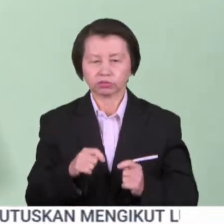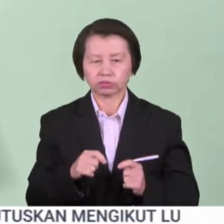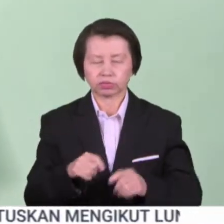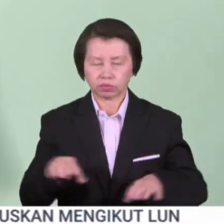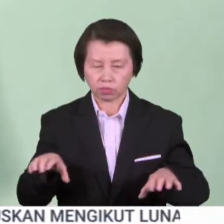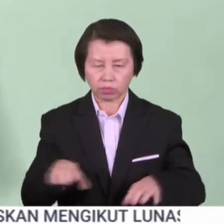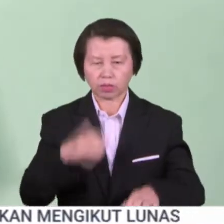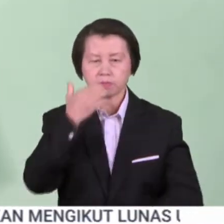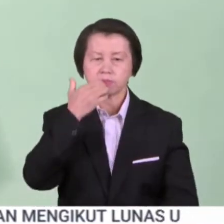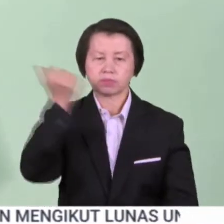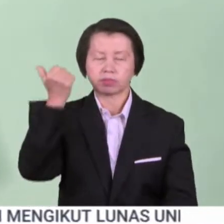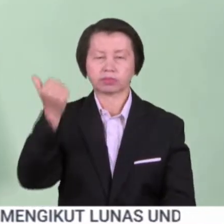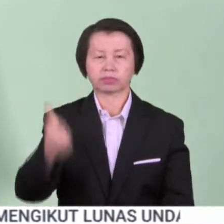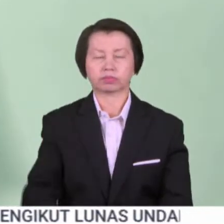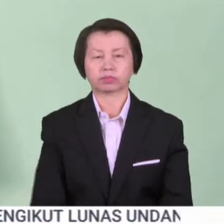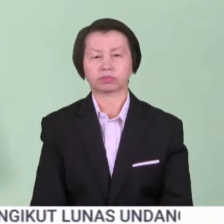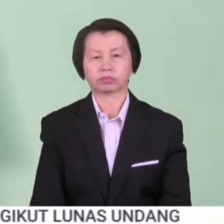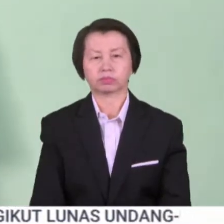buat yang